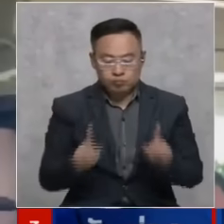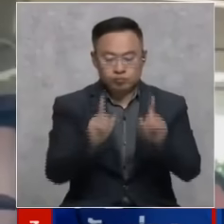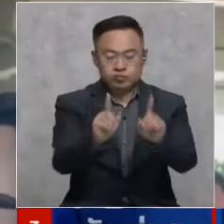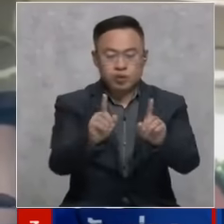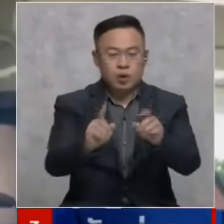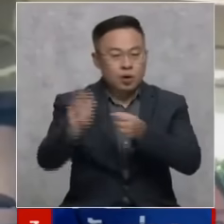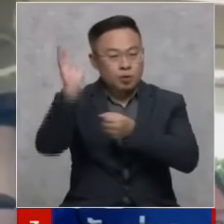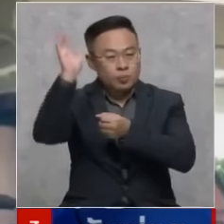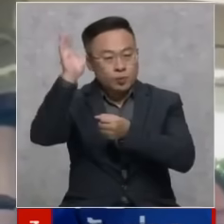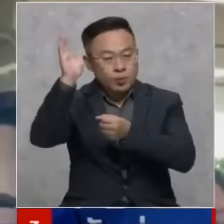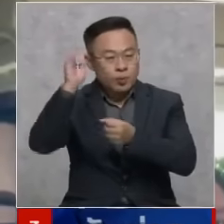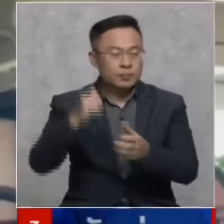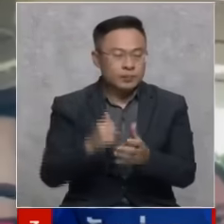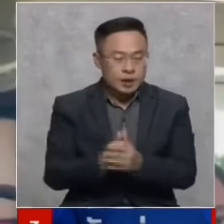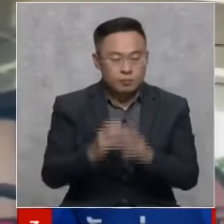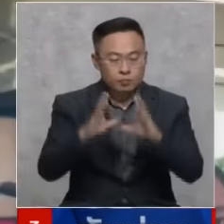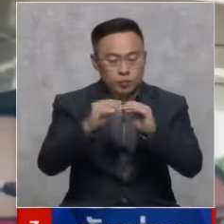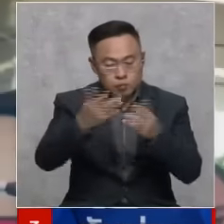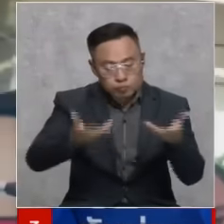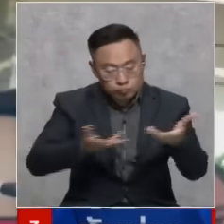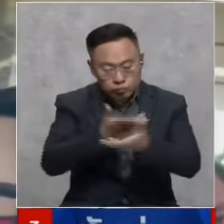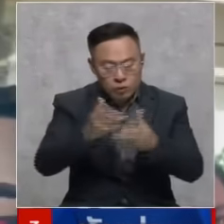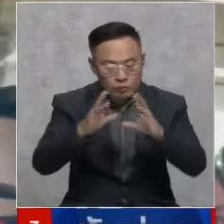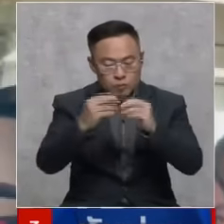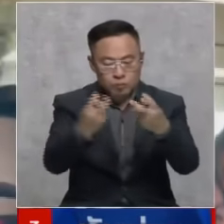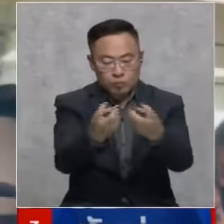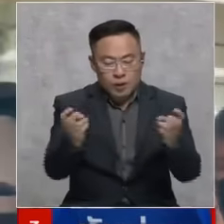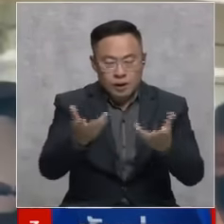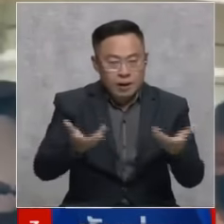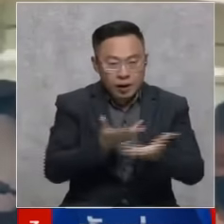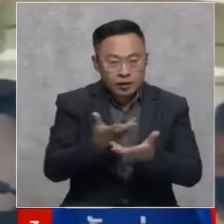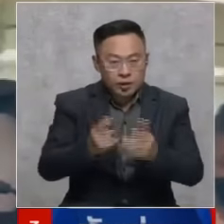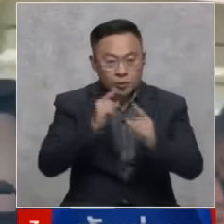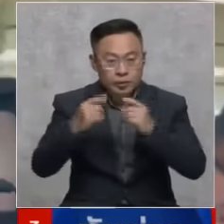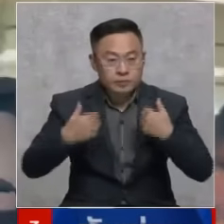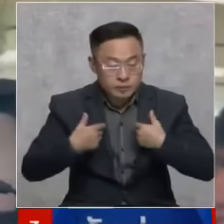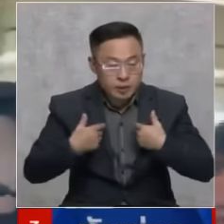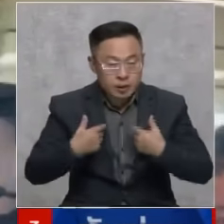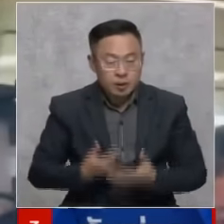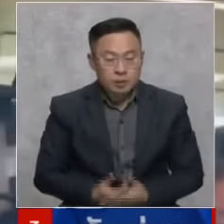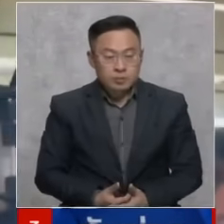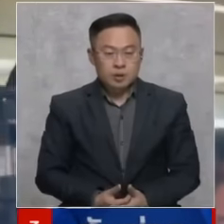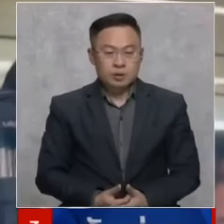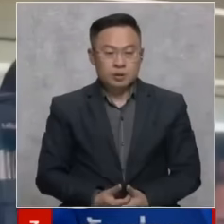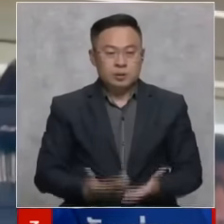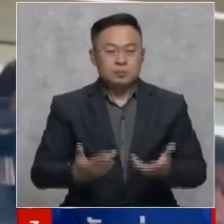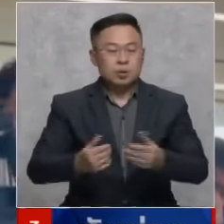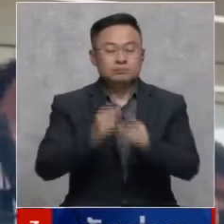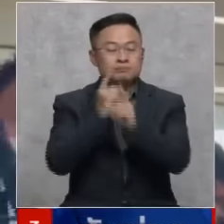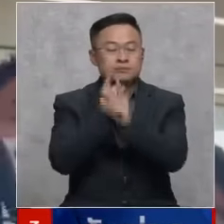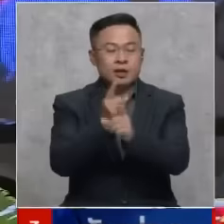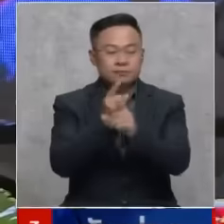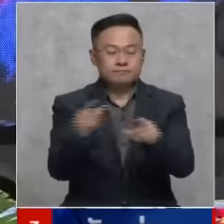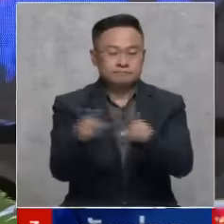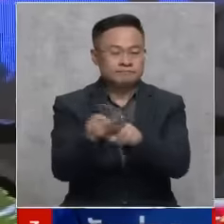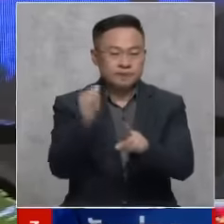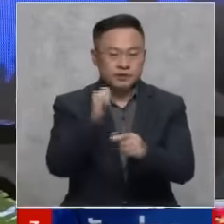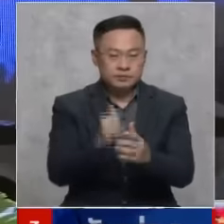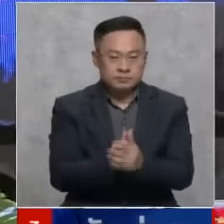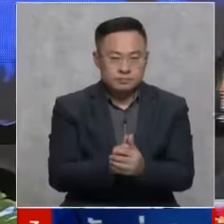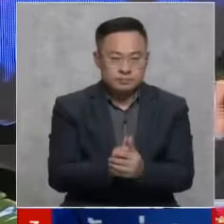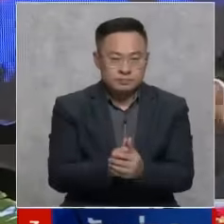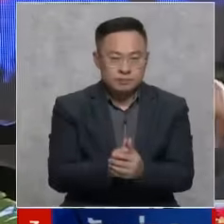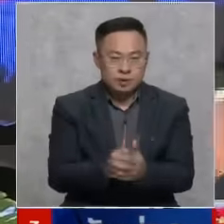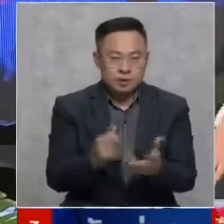ถามบอกได้คุยอะไรไหมส่วนตัวได้คุยกับคุณหมอหรือเปล่าคุณพิธาบอกว่าความจริงเนี่ยต่อหน้ายังไงรับหลังก็เป็นแบบนั้นนะแล้ว